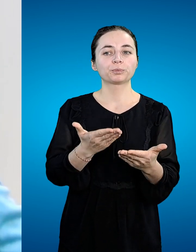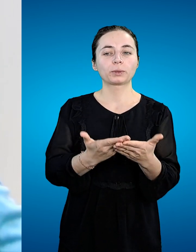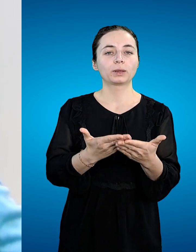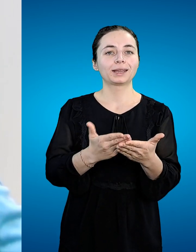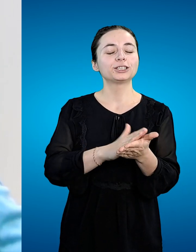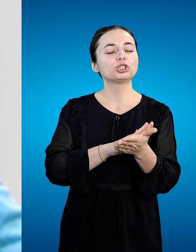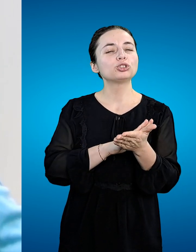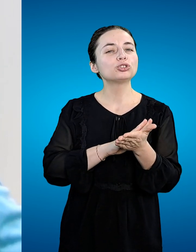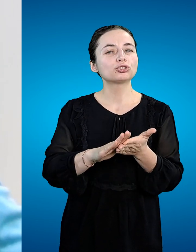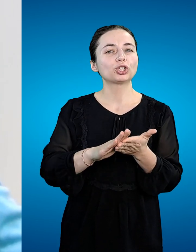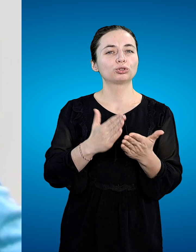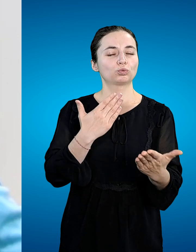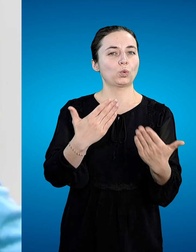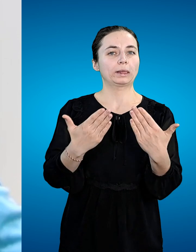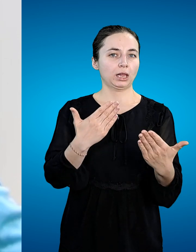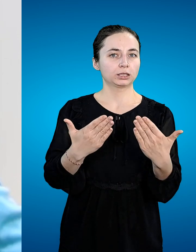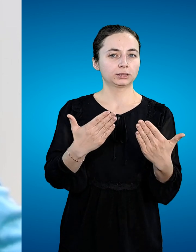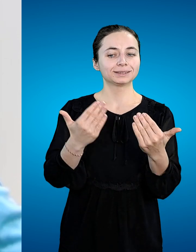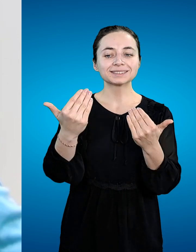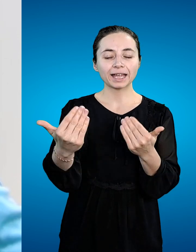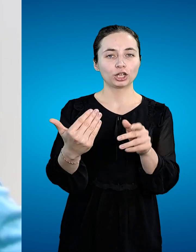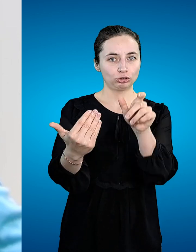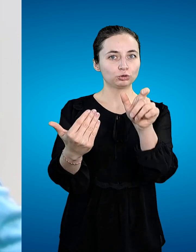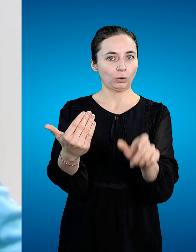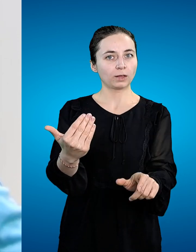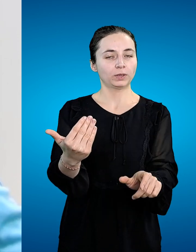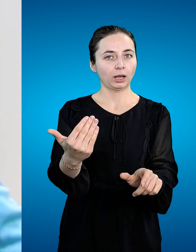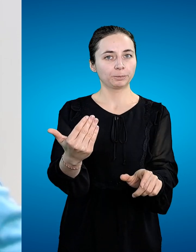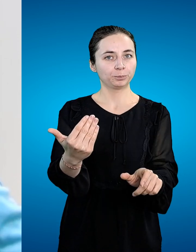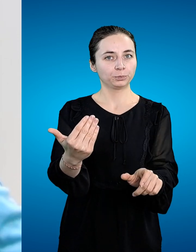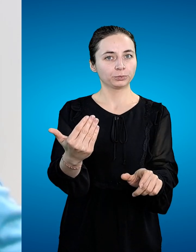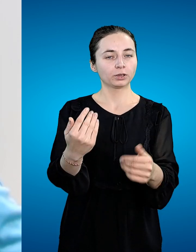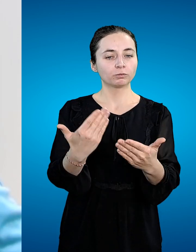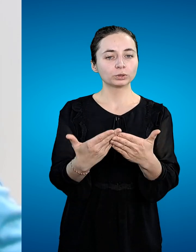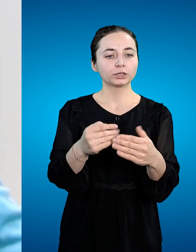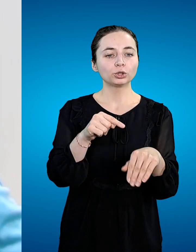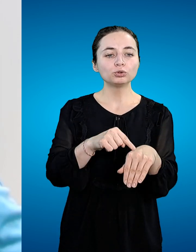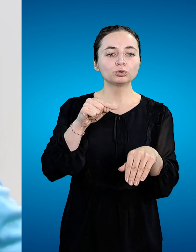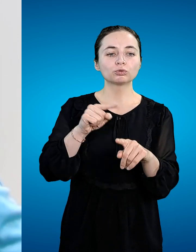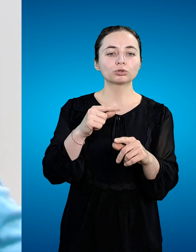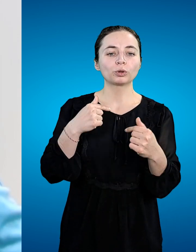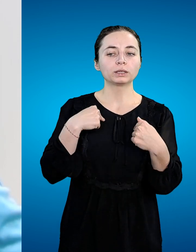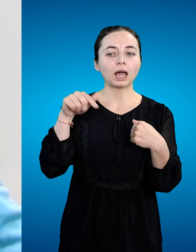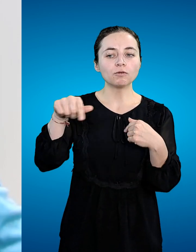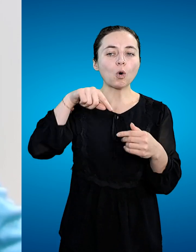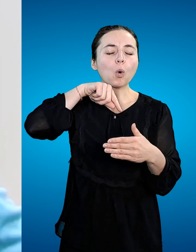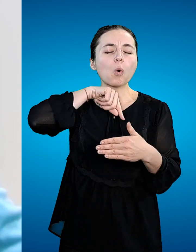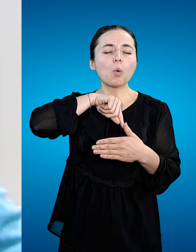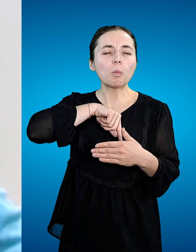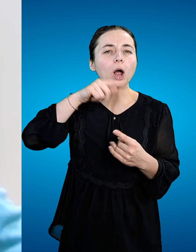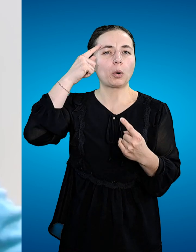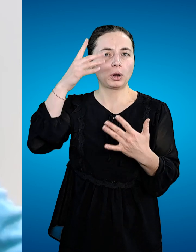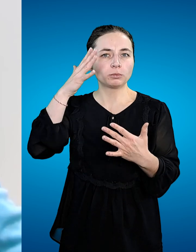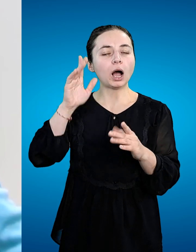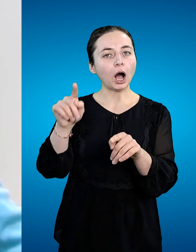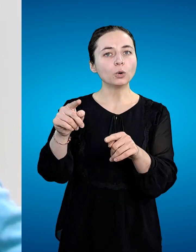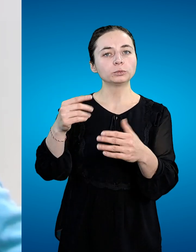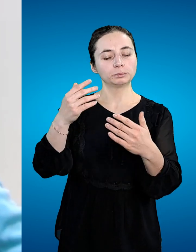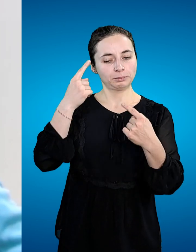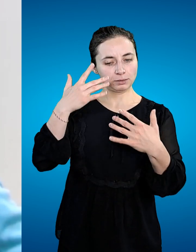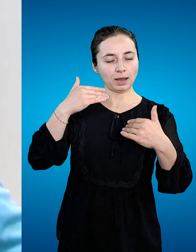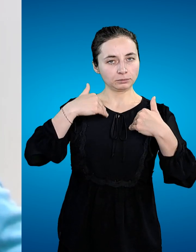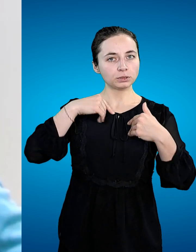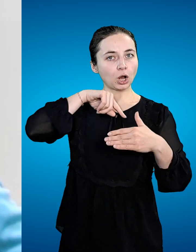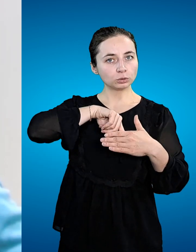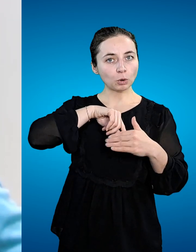эту вот чистоту отношений с этим человеком. Вот это вот чувство, что я его глубоко понимаю, он